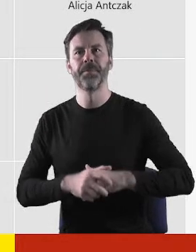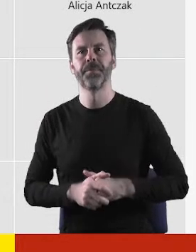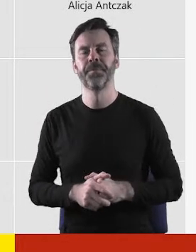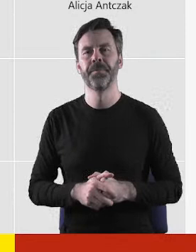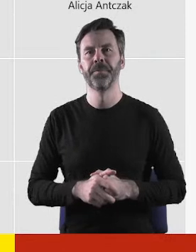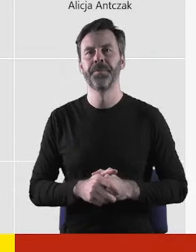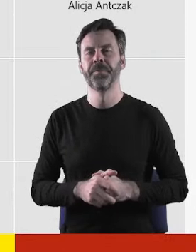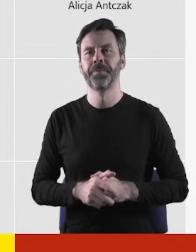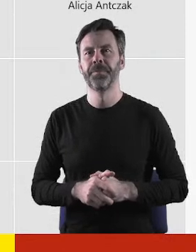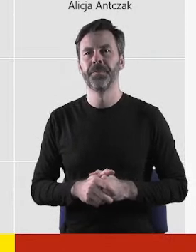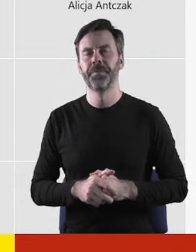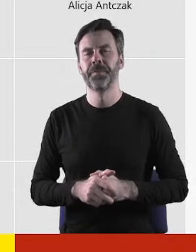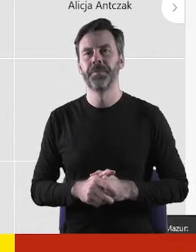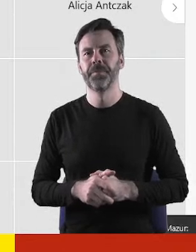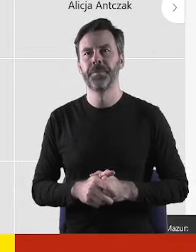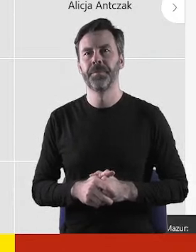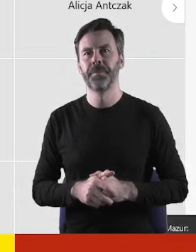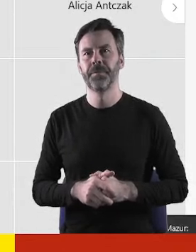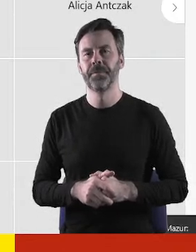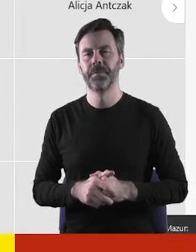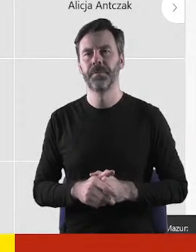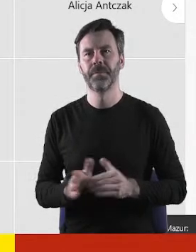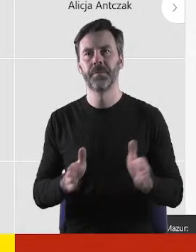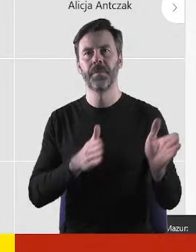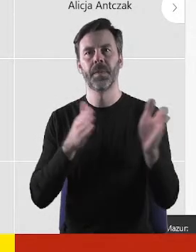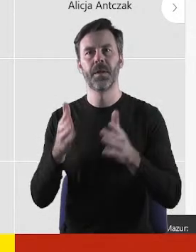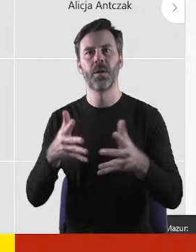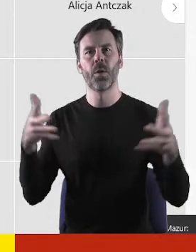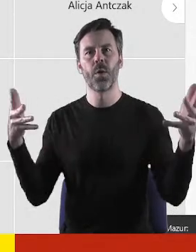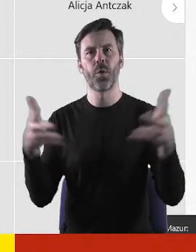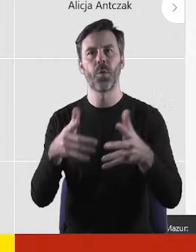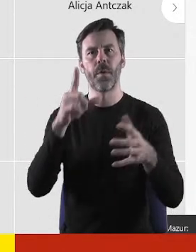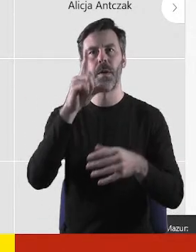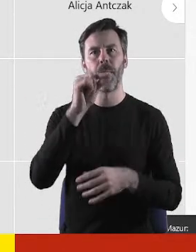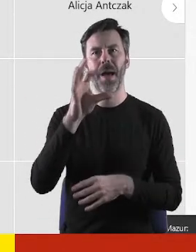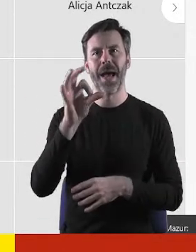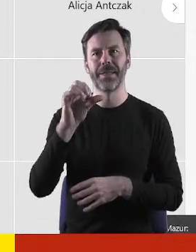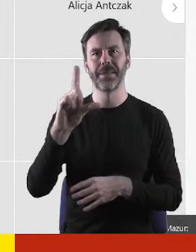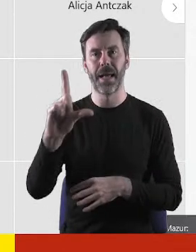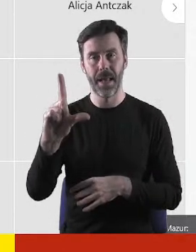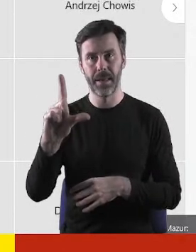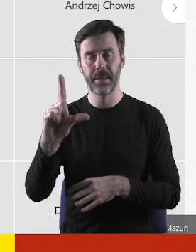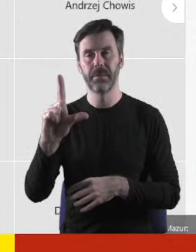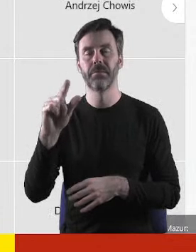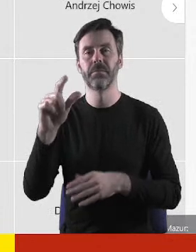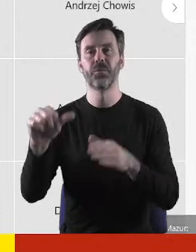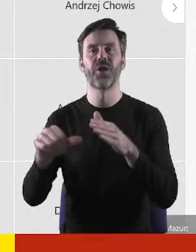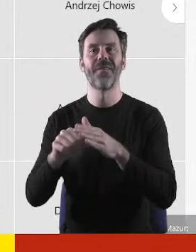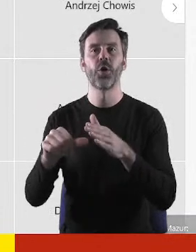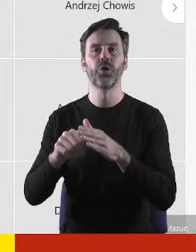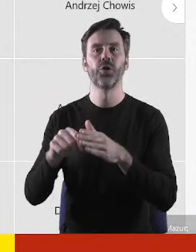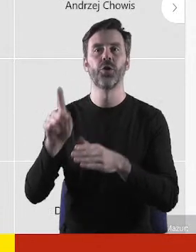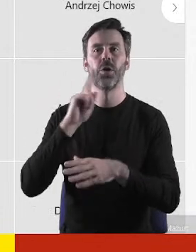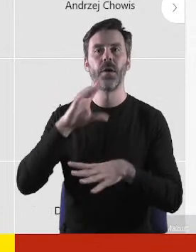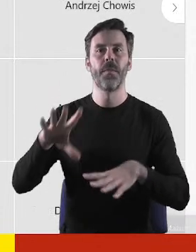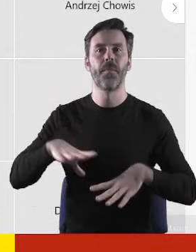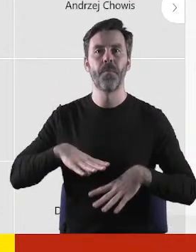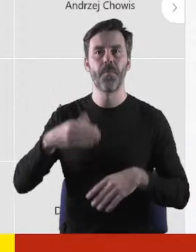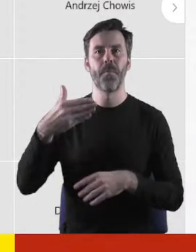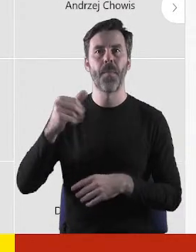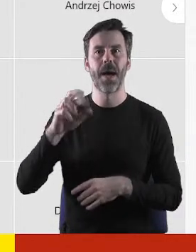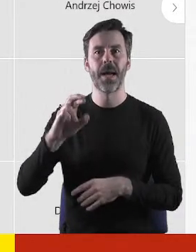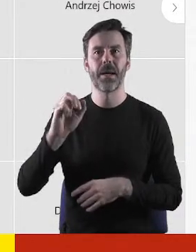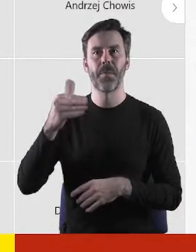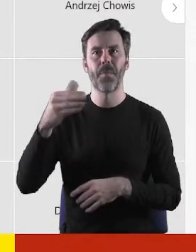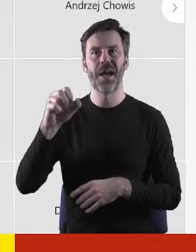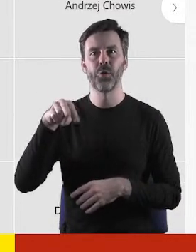W imieniu klubu Polskie Stronnictwo Ludowe, Przewodniczący klubu pan Marek Mazur, właśnie na